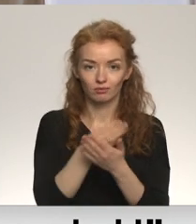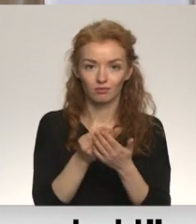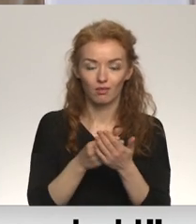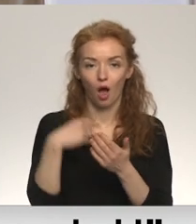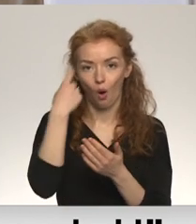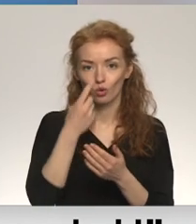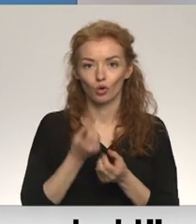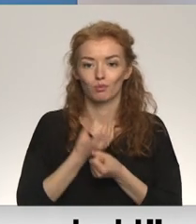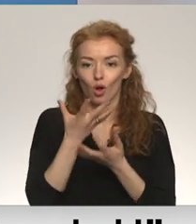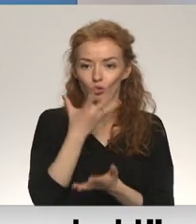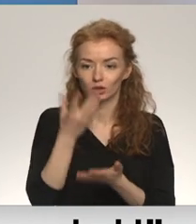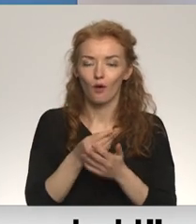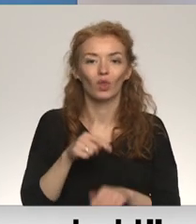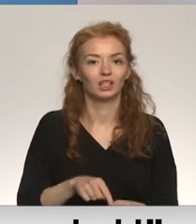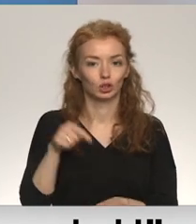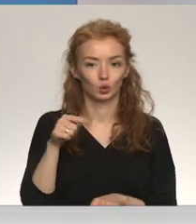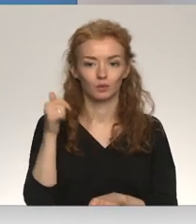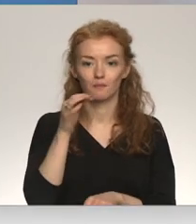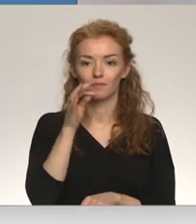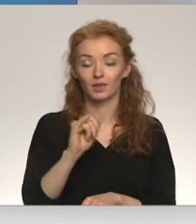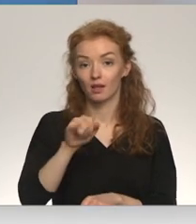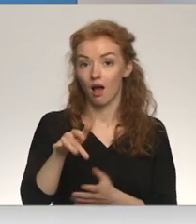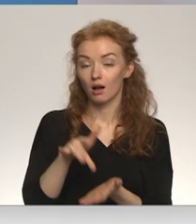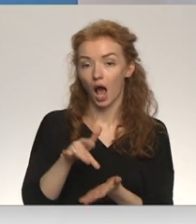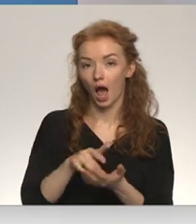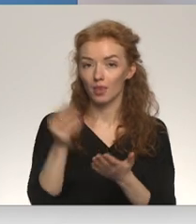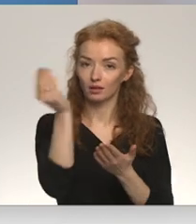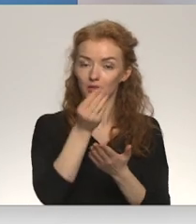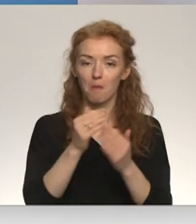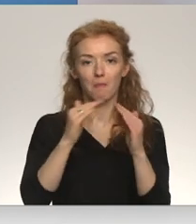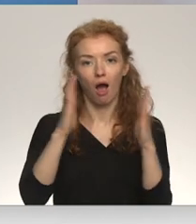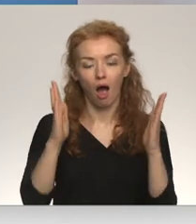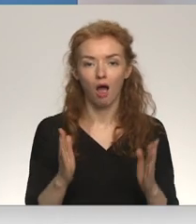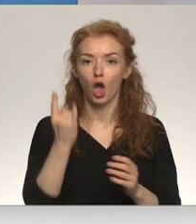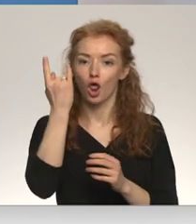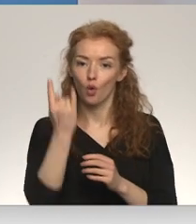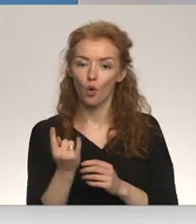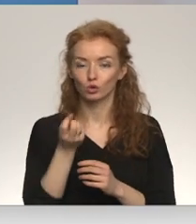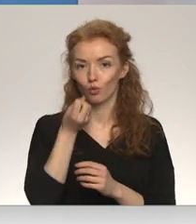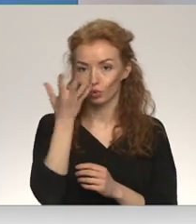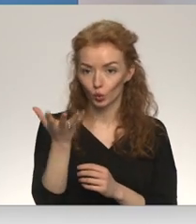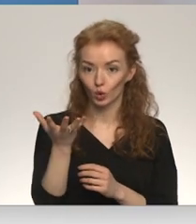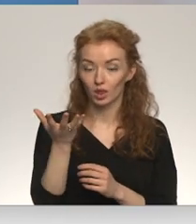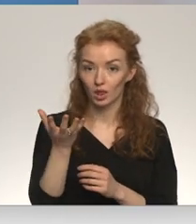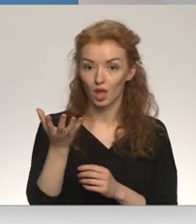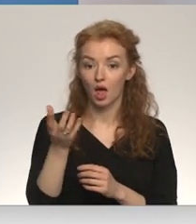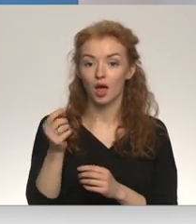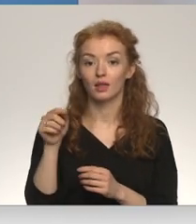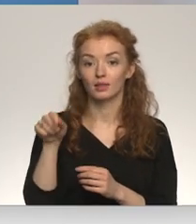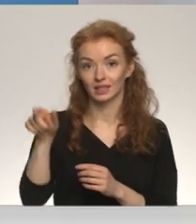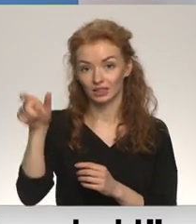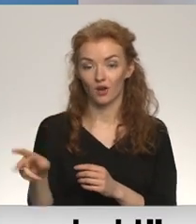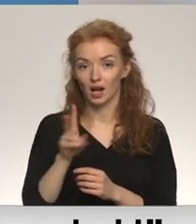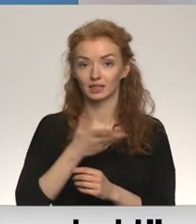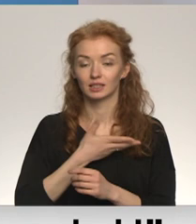brīža izjūtas. Piemēram, ja kādā darbā ir māja, loks, puķe, šis cilvēks, kurš dzīvo